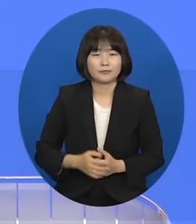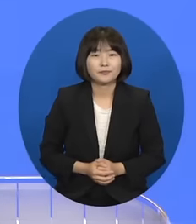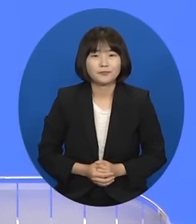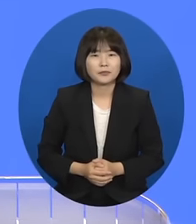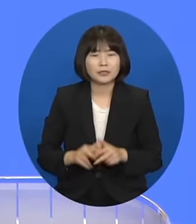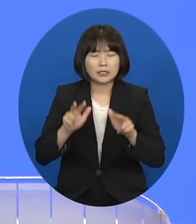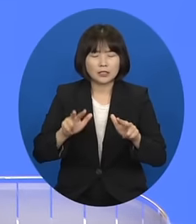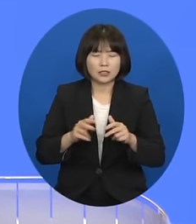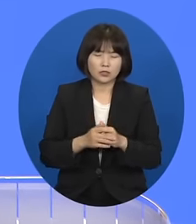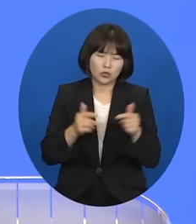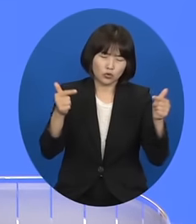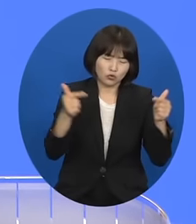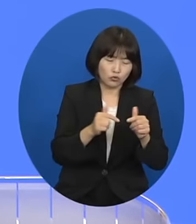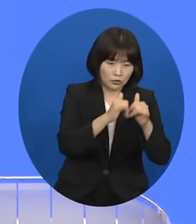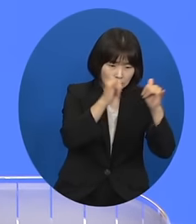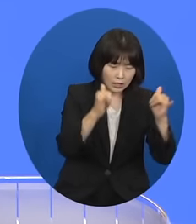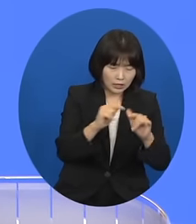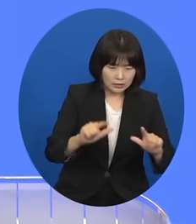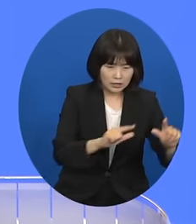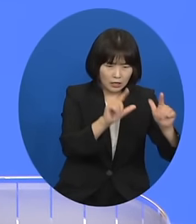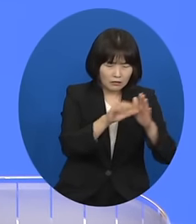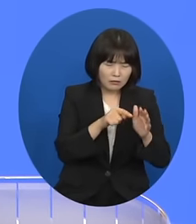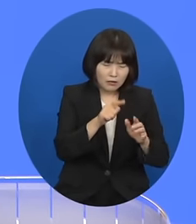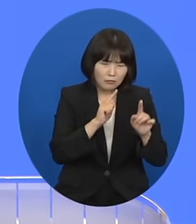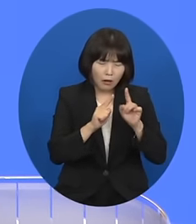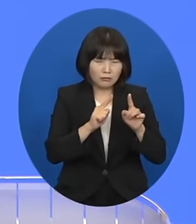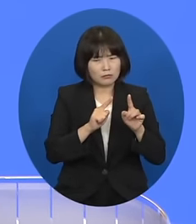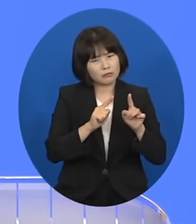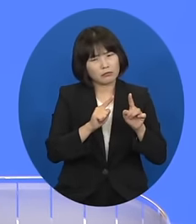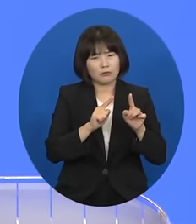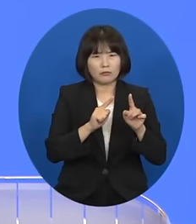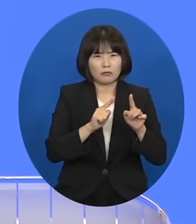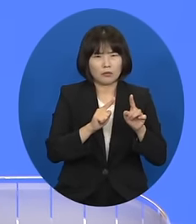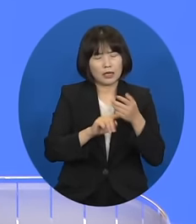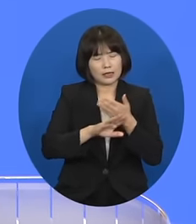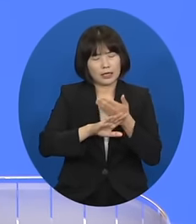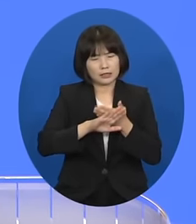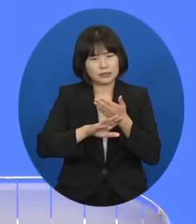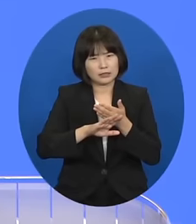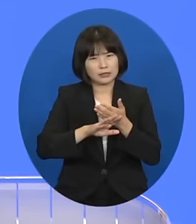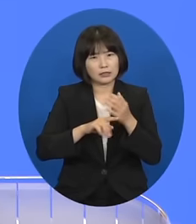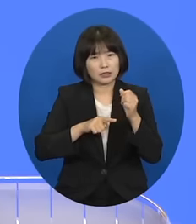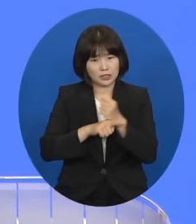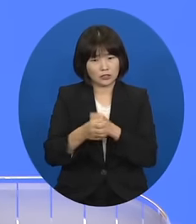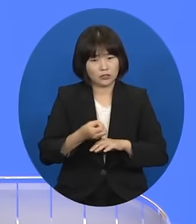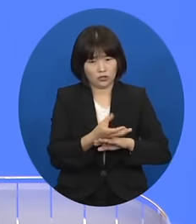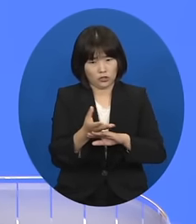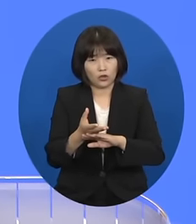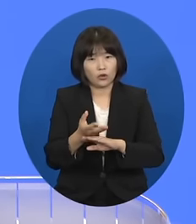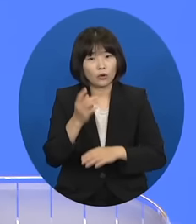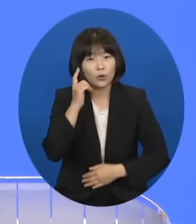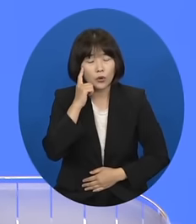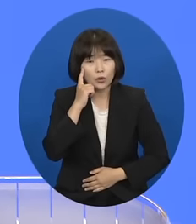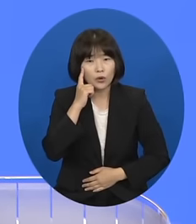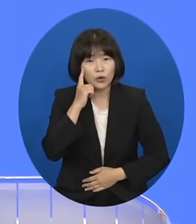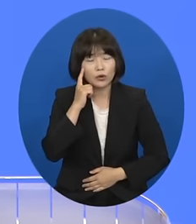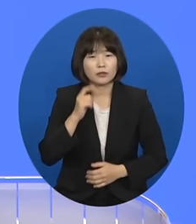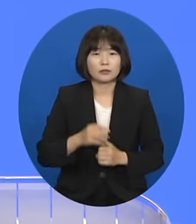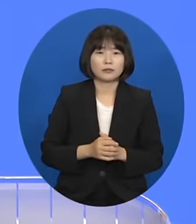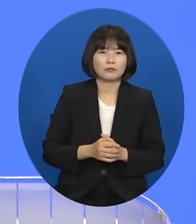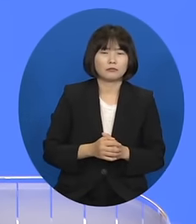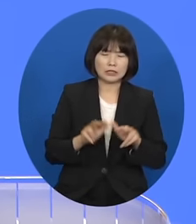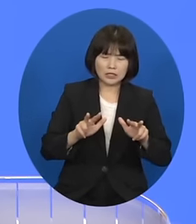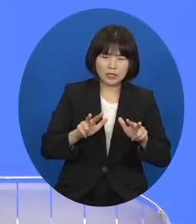지금 축소사회에 살아가는 이 시대 속에서 이 말씀은 너무 다른 메시지를 전해주고 있어요. 왜냐하면 지금 시대는 자녀를 짐처럼